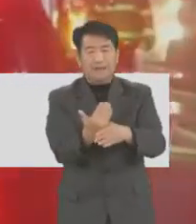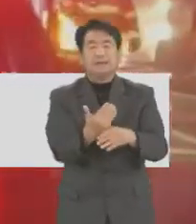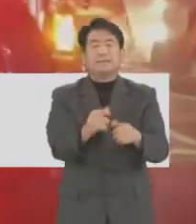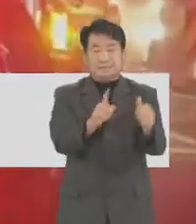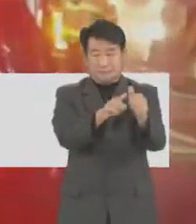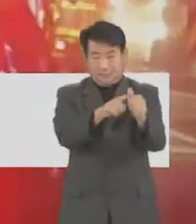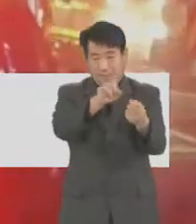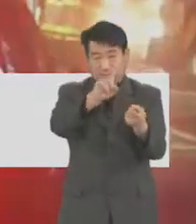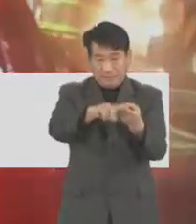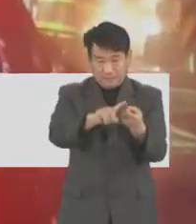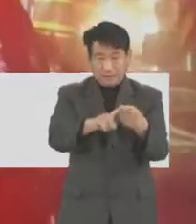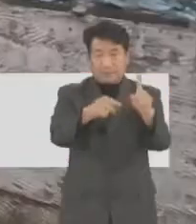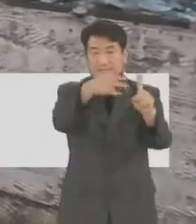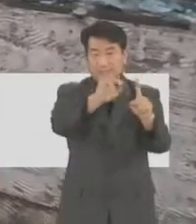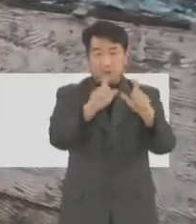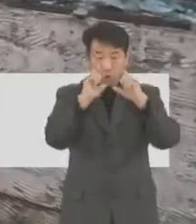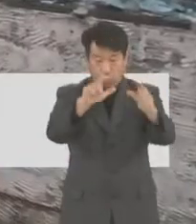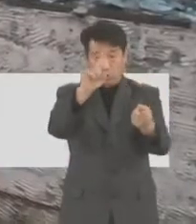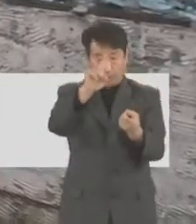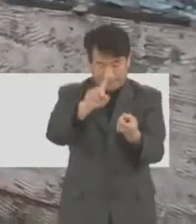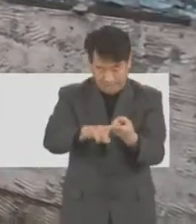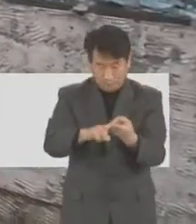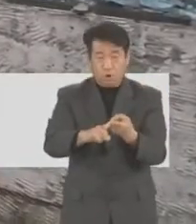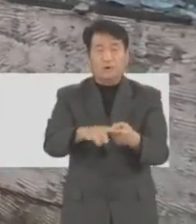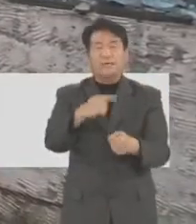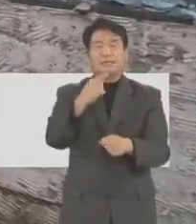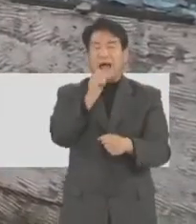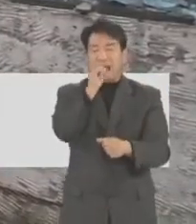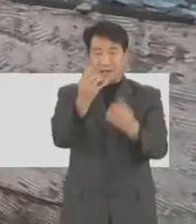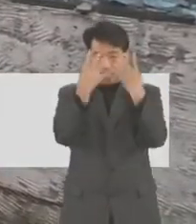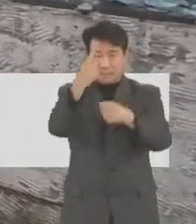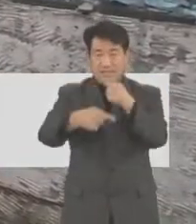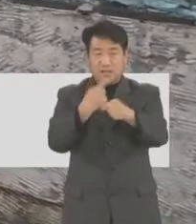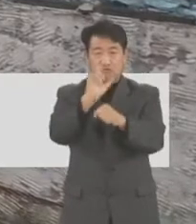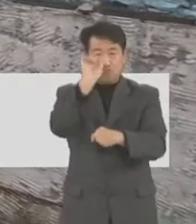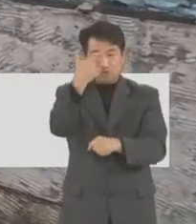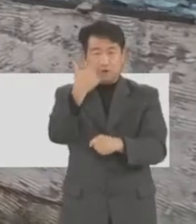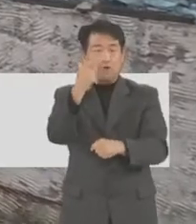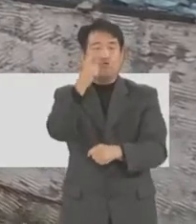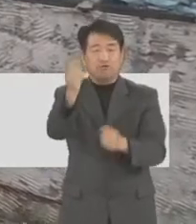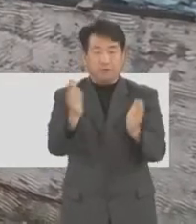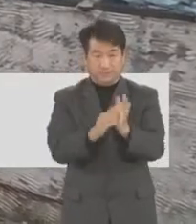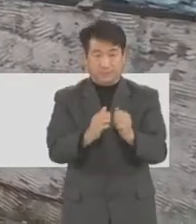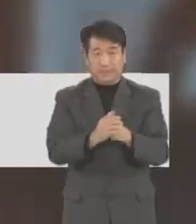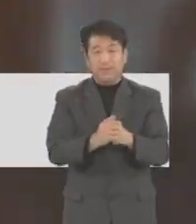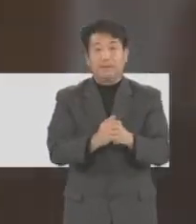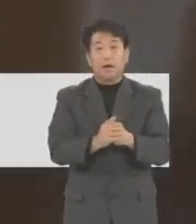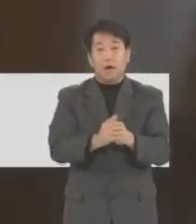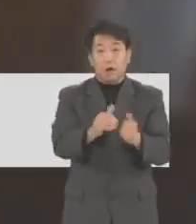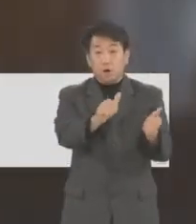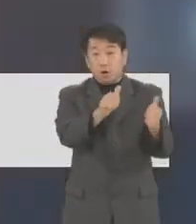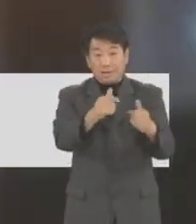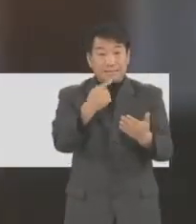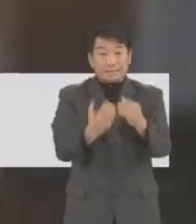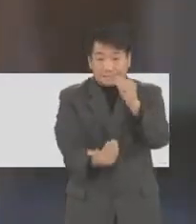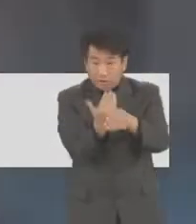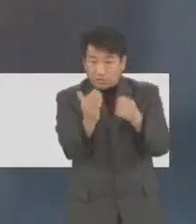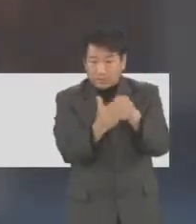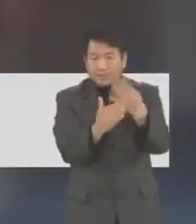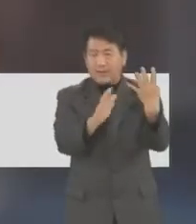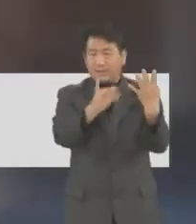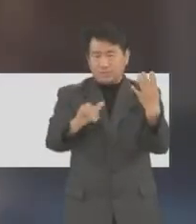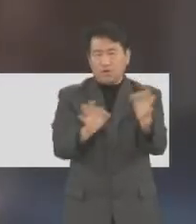7살 a씨에 대해 일심에서 선고된 징역 1년 6개월을 유지했습니다 재판부는 사건 범행으로 4명의